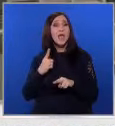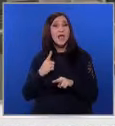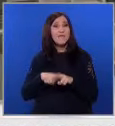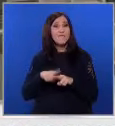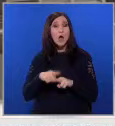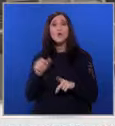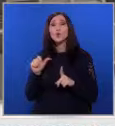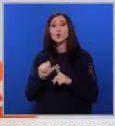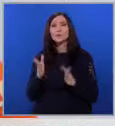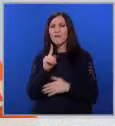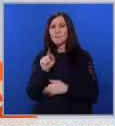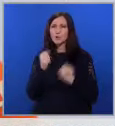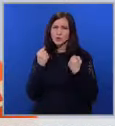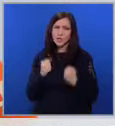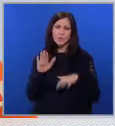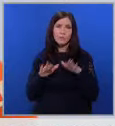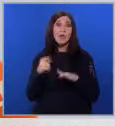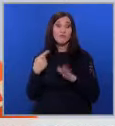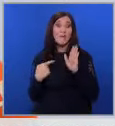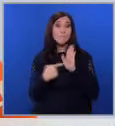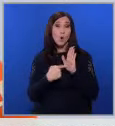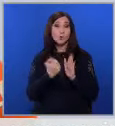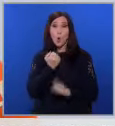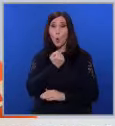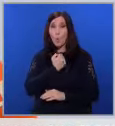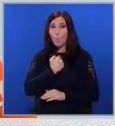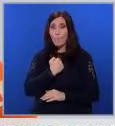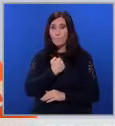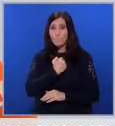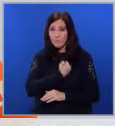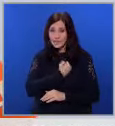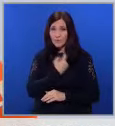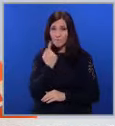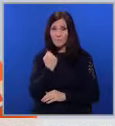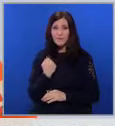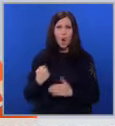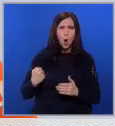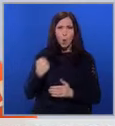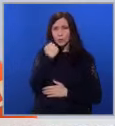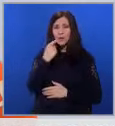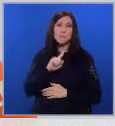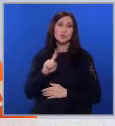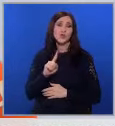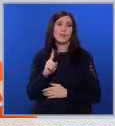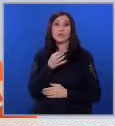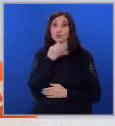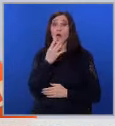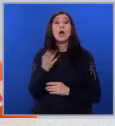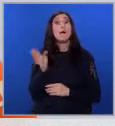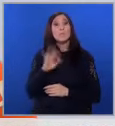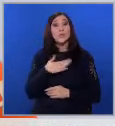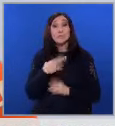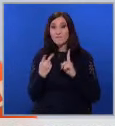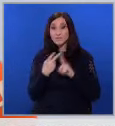въпрос за тежко престъпление. Това е показно убийство. Първия удар може да не е бил прецедент, но след това има втори